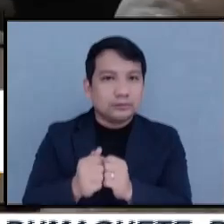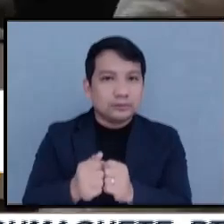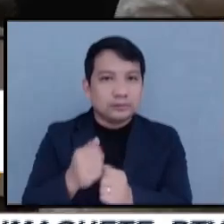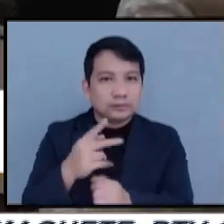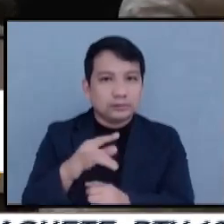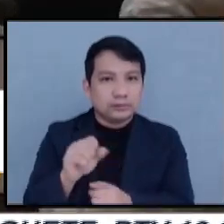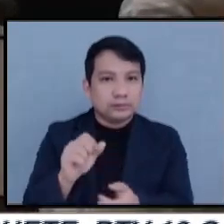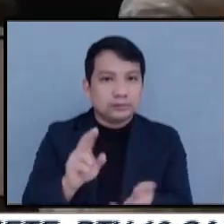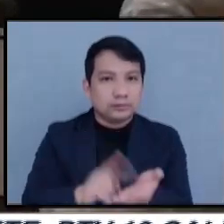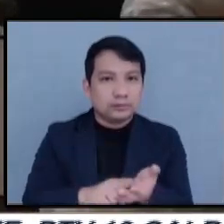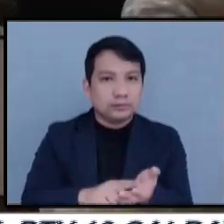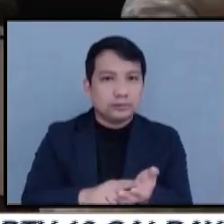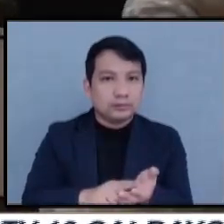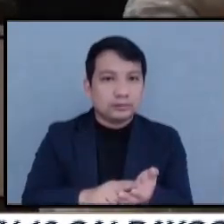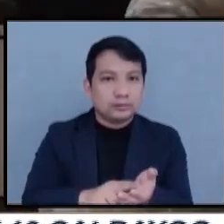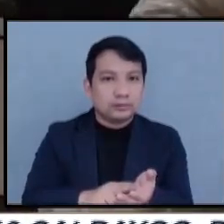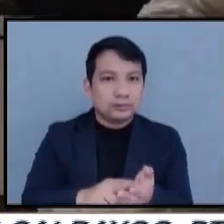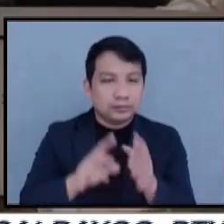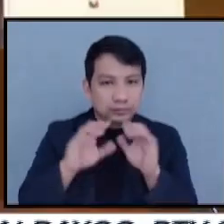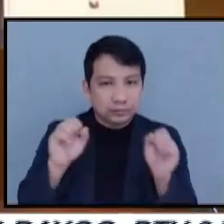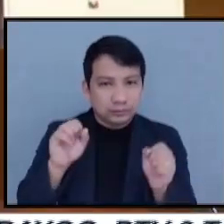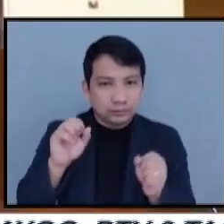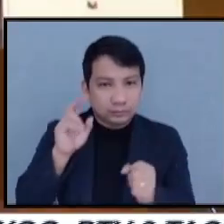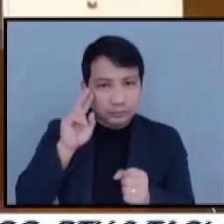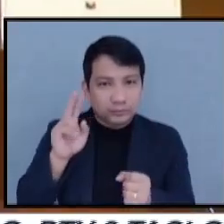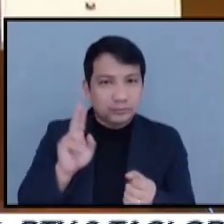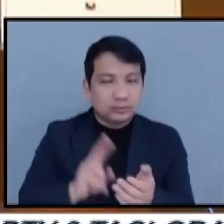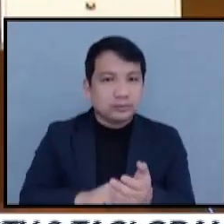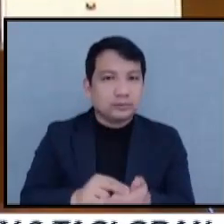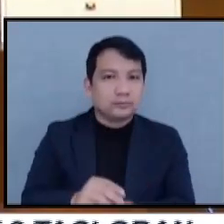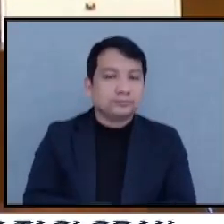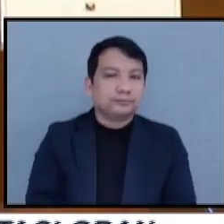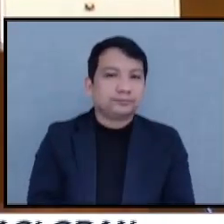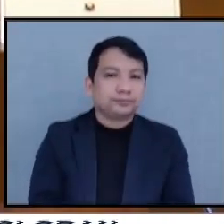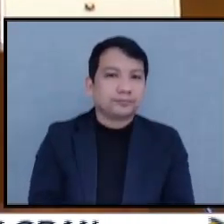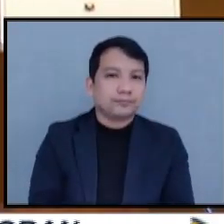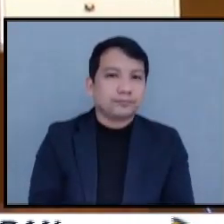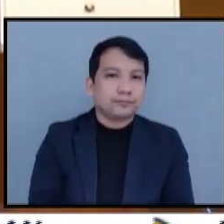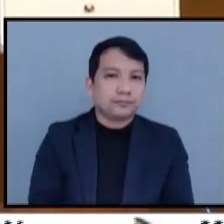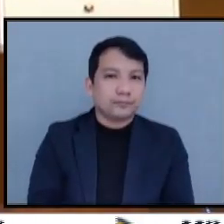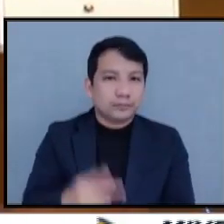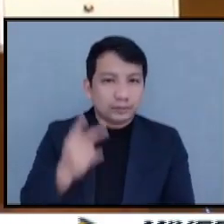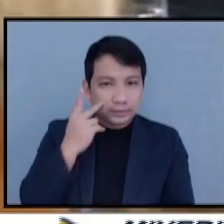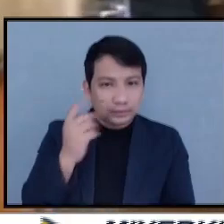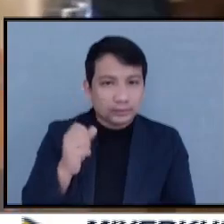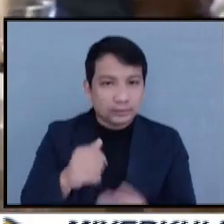din ni Pangulong Marcos Jr. kamakailan. Kenneth